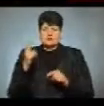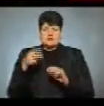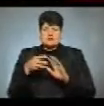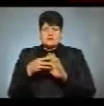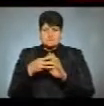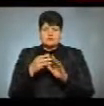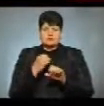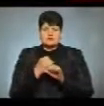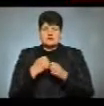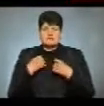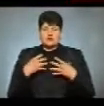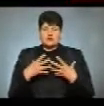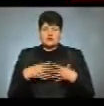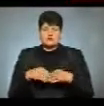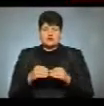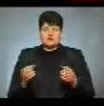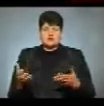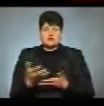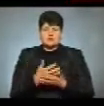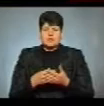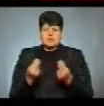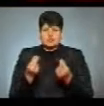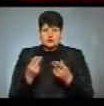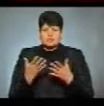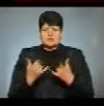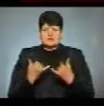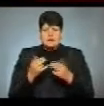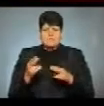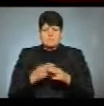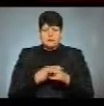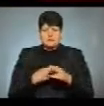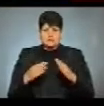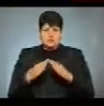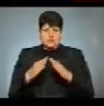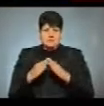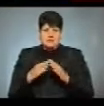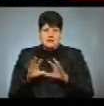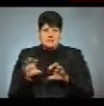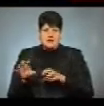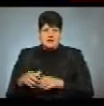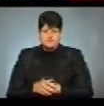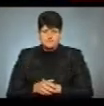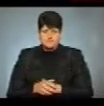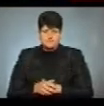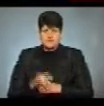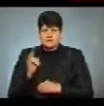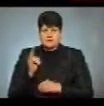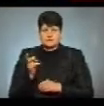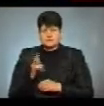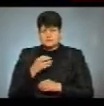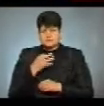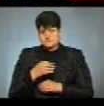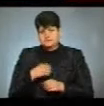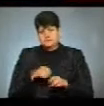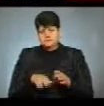28 влаштували свято сім'ї, щоб зібрати кошти на притулок для бездомних тварин. Дитина прийшла зі школи, сказала, ми вирішили